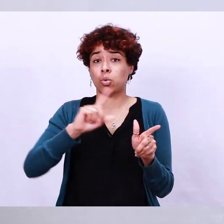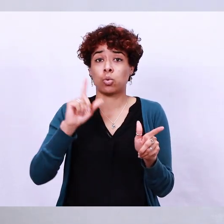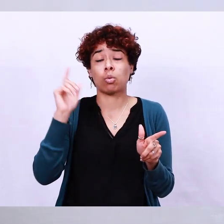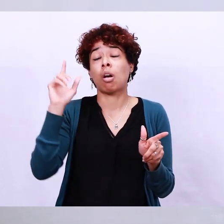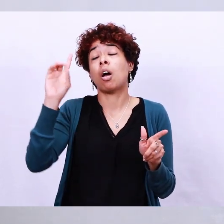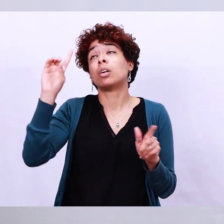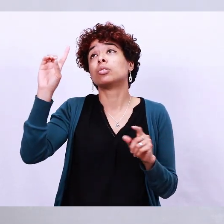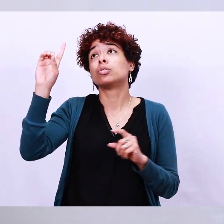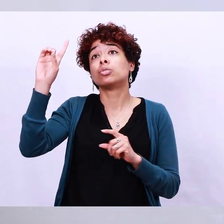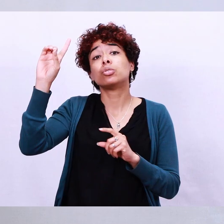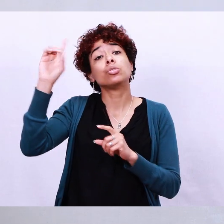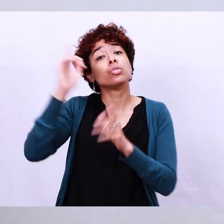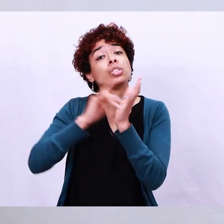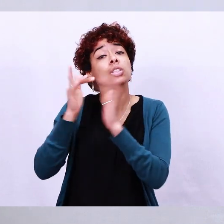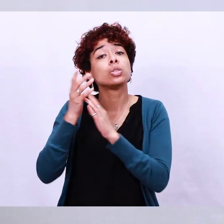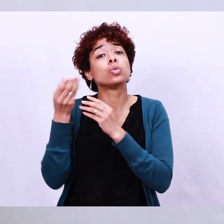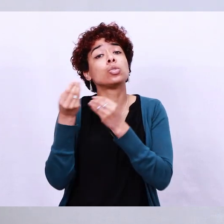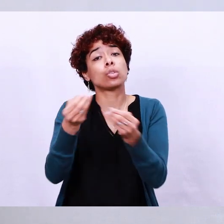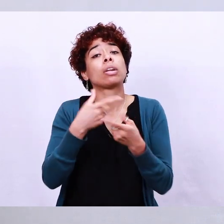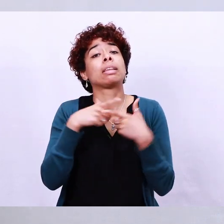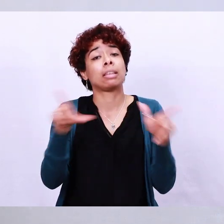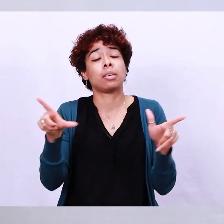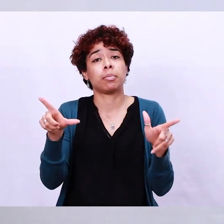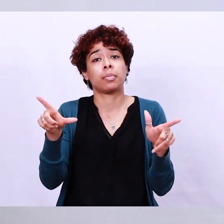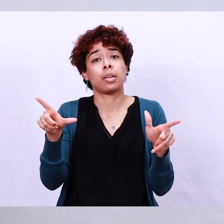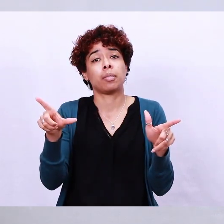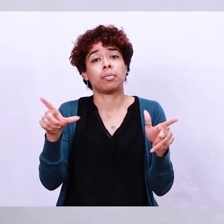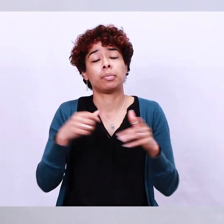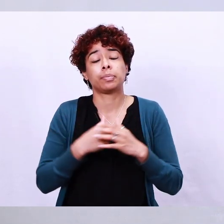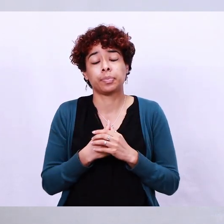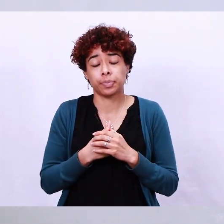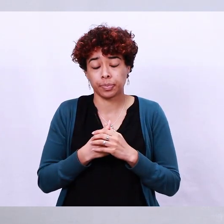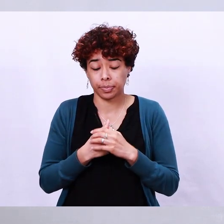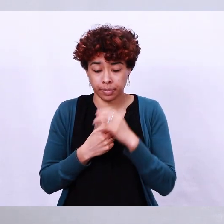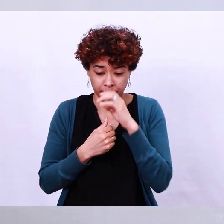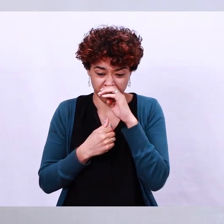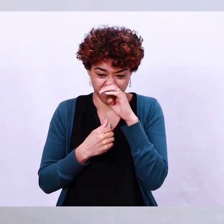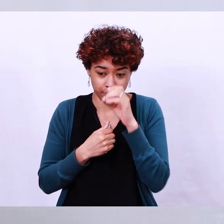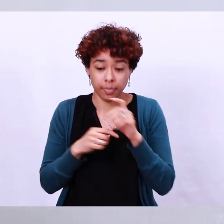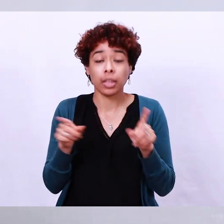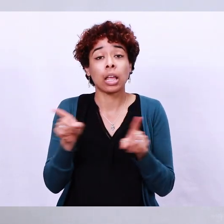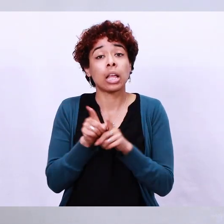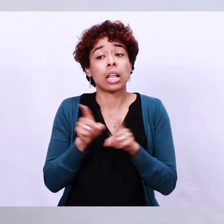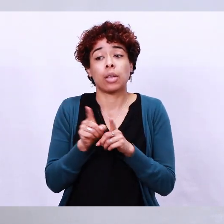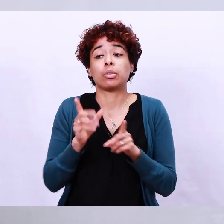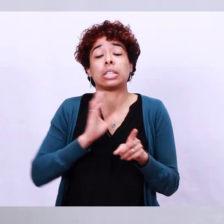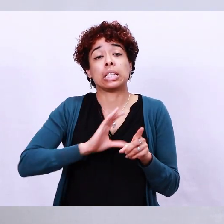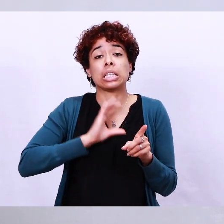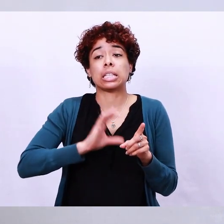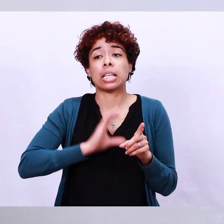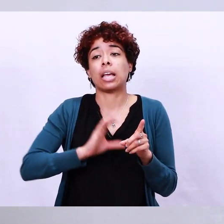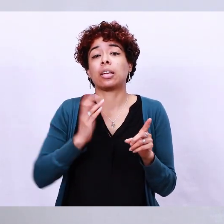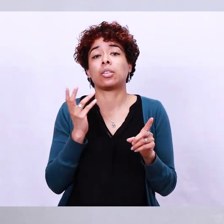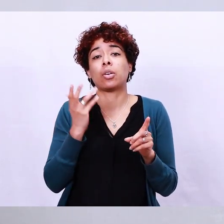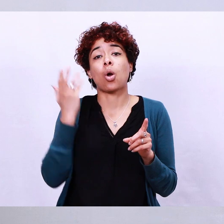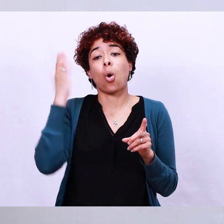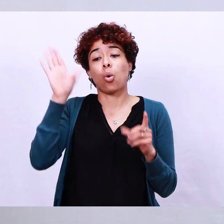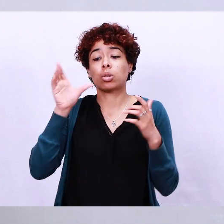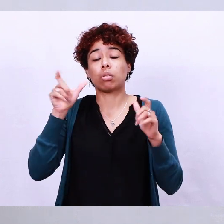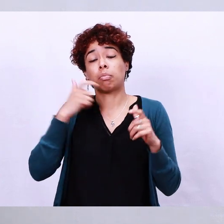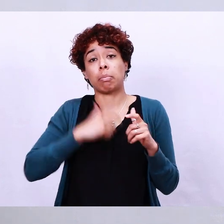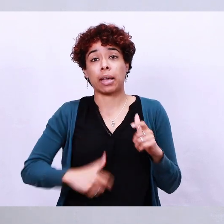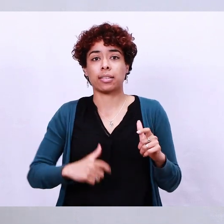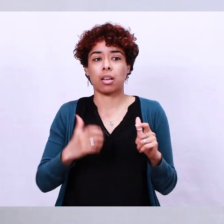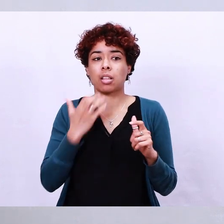t'a affranchi. Le deuxième point, l'hypocrisie, pousse à vouloir se faire passer pour quelqu'un d'autre. Simplement parce qu'on a